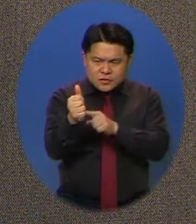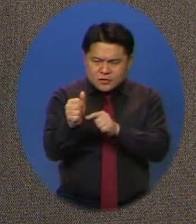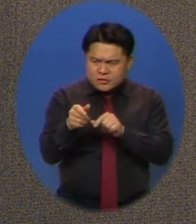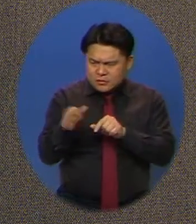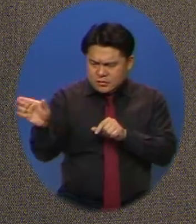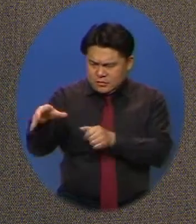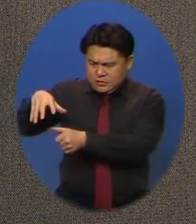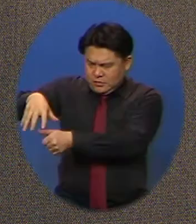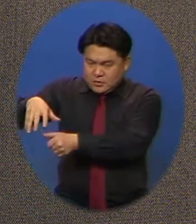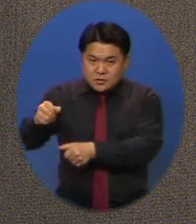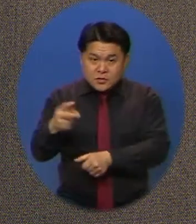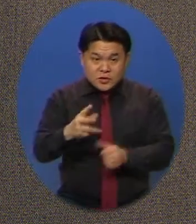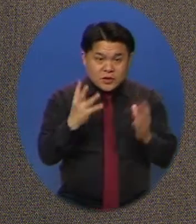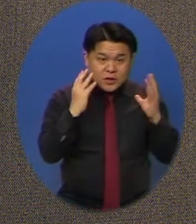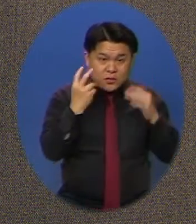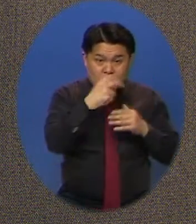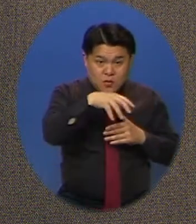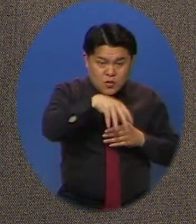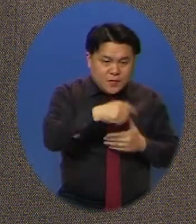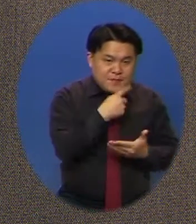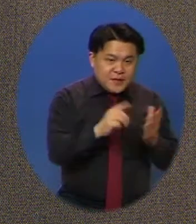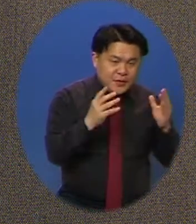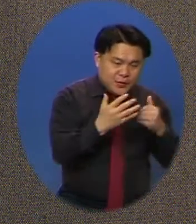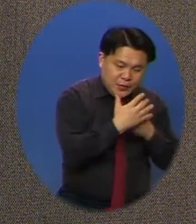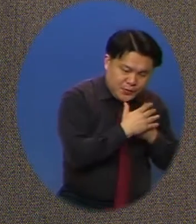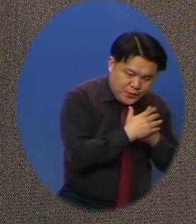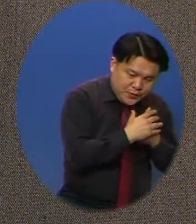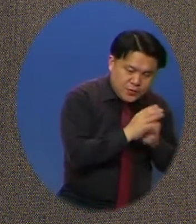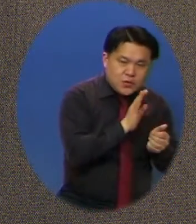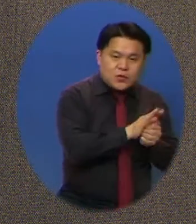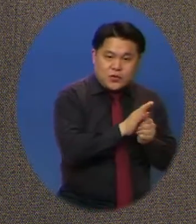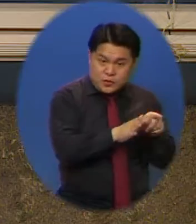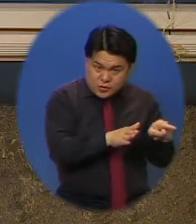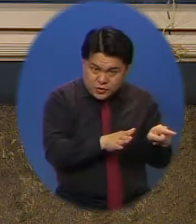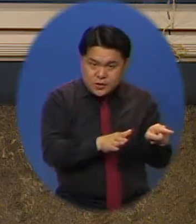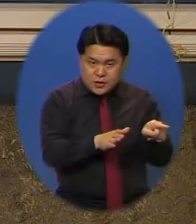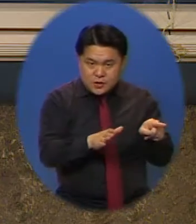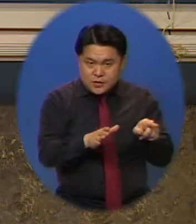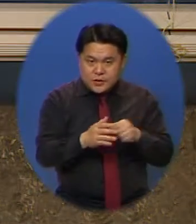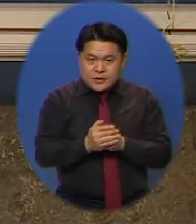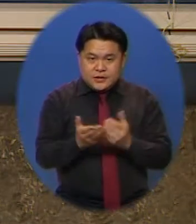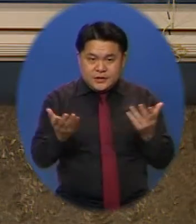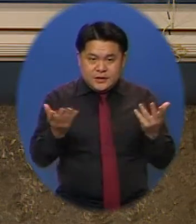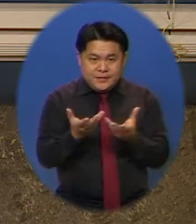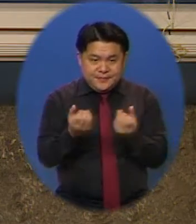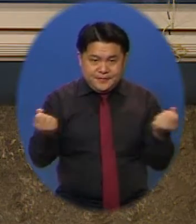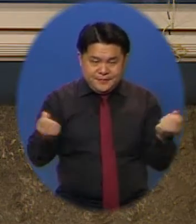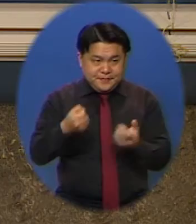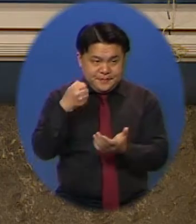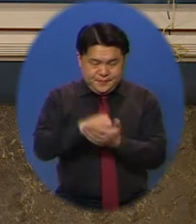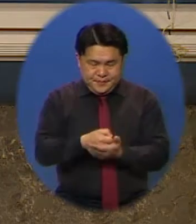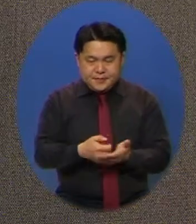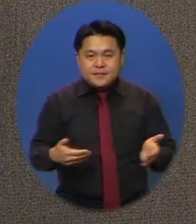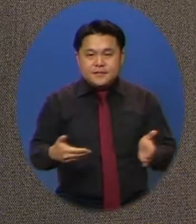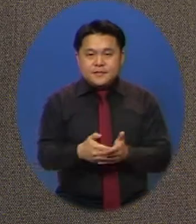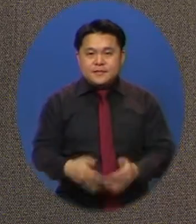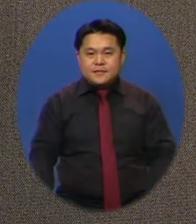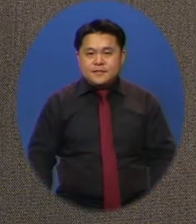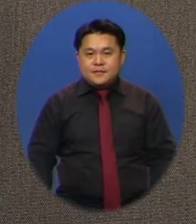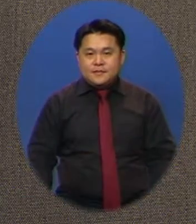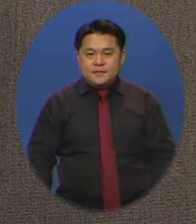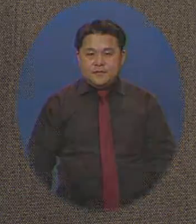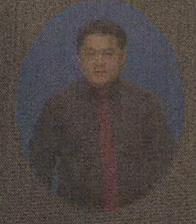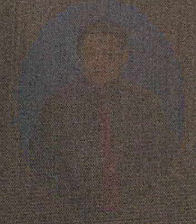격리시키고 아동보호기관은 피해 아동들을 보호하는 이런 어떤 업무 역할을 재정립을